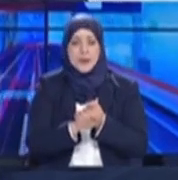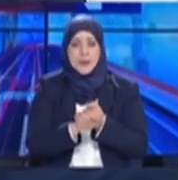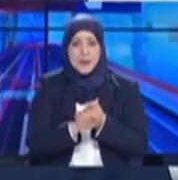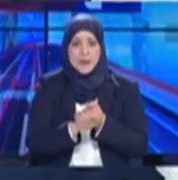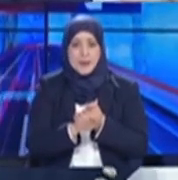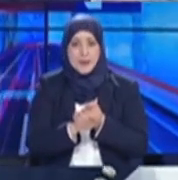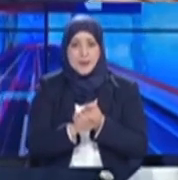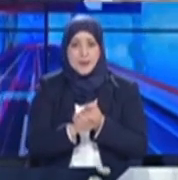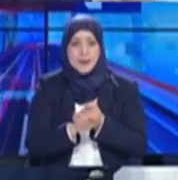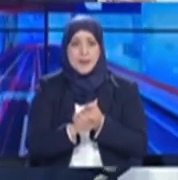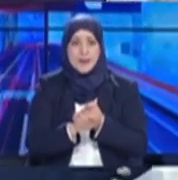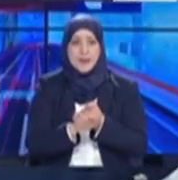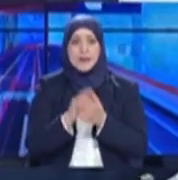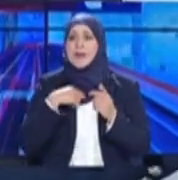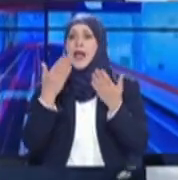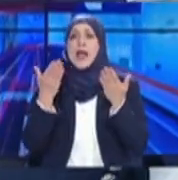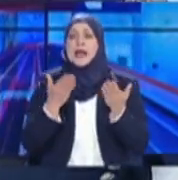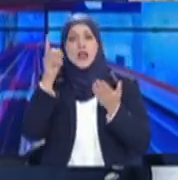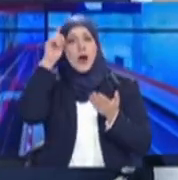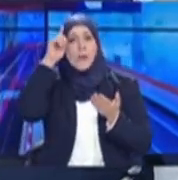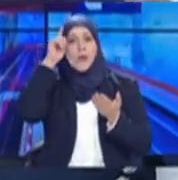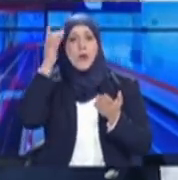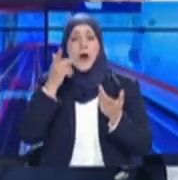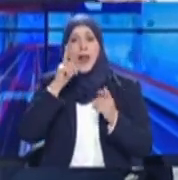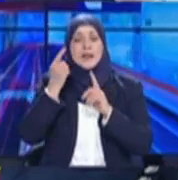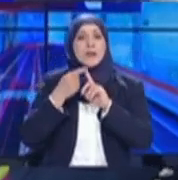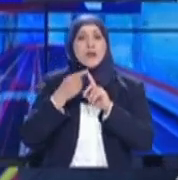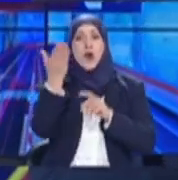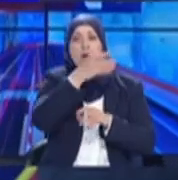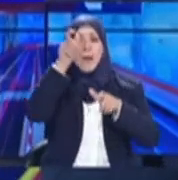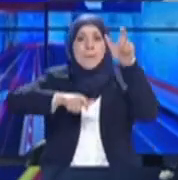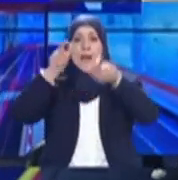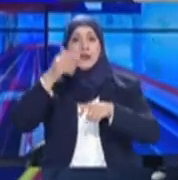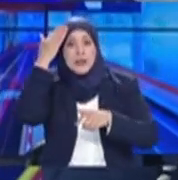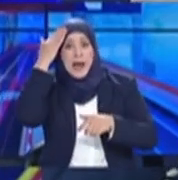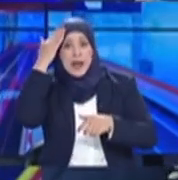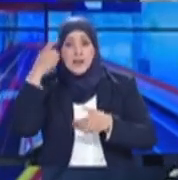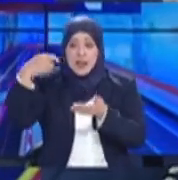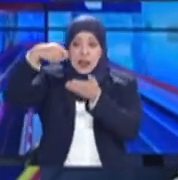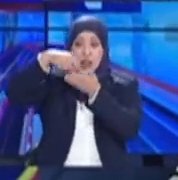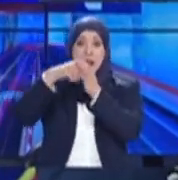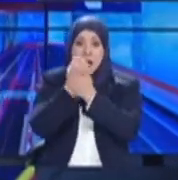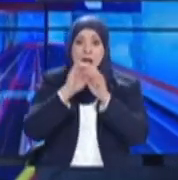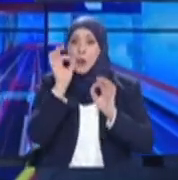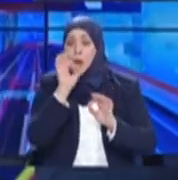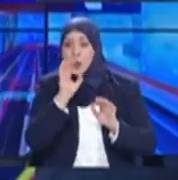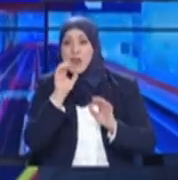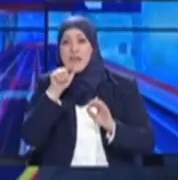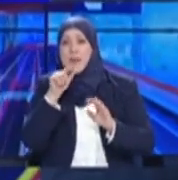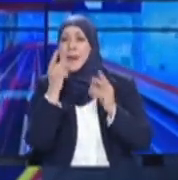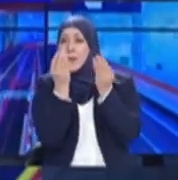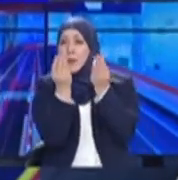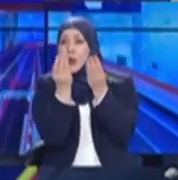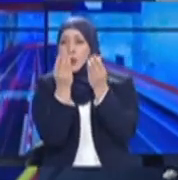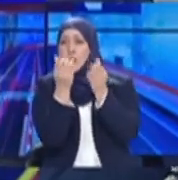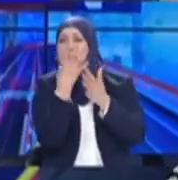الك ليه يعني عليش ما نقدر الناس اذا كان اليوم الجيل ما هو شيء موجود الكل اه في البلاد